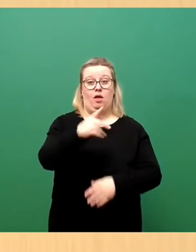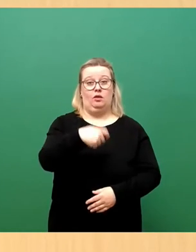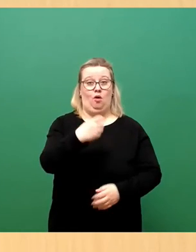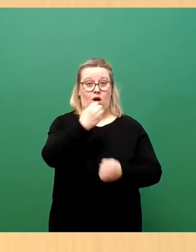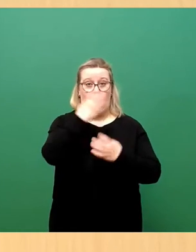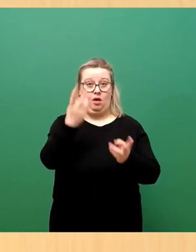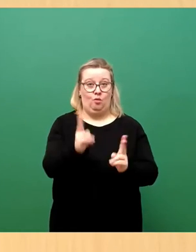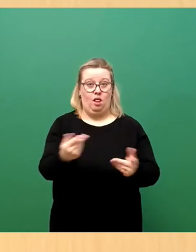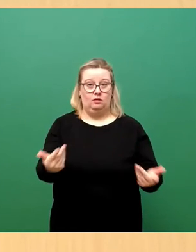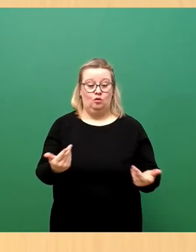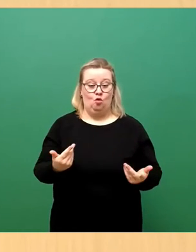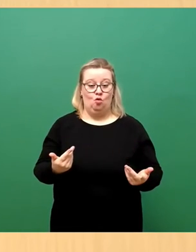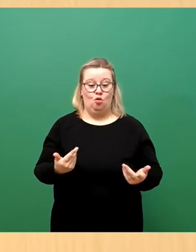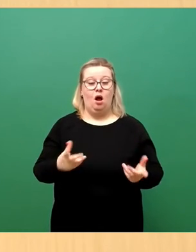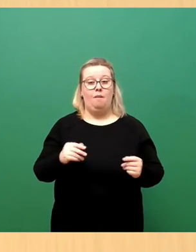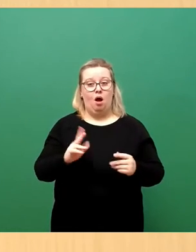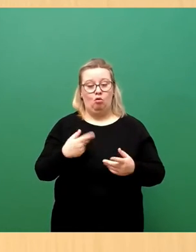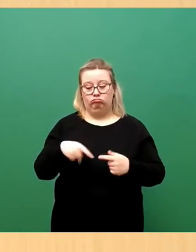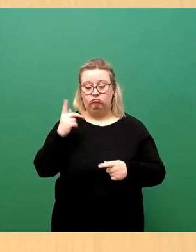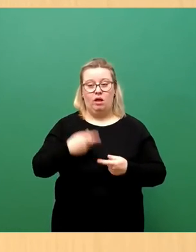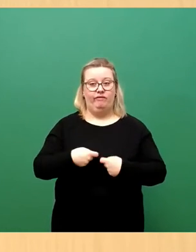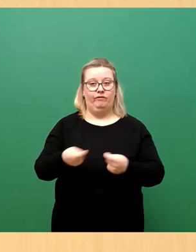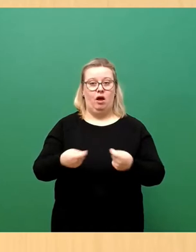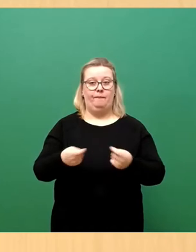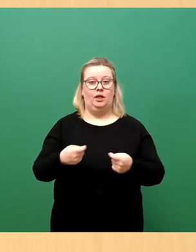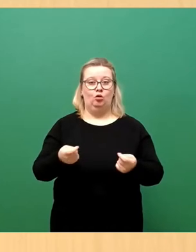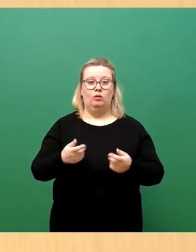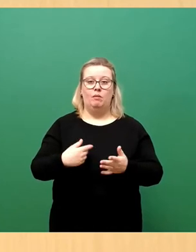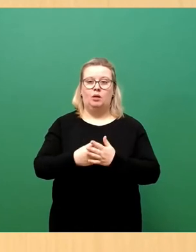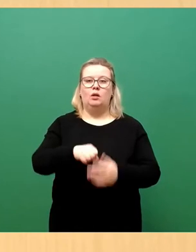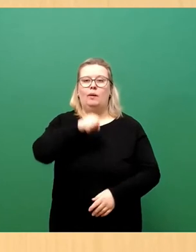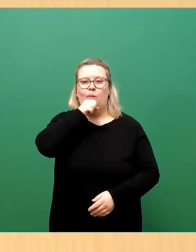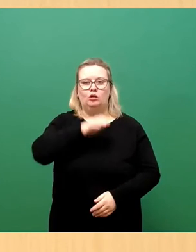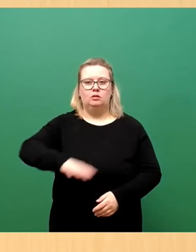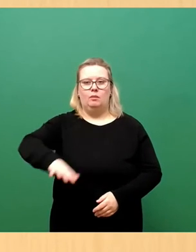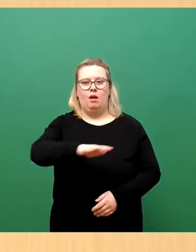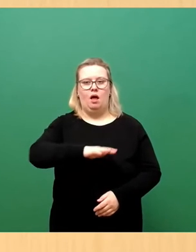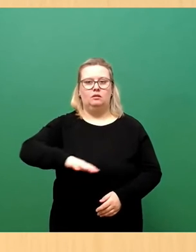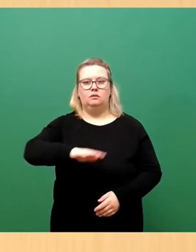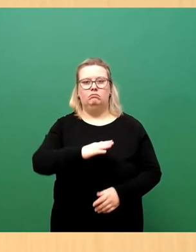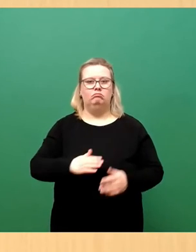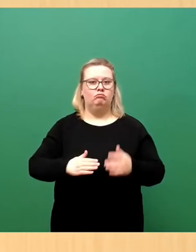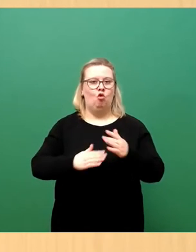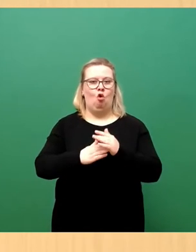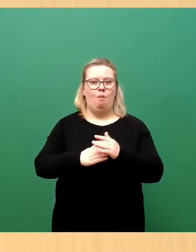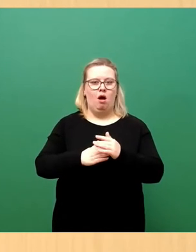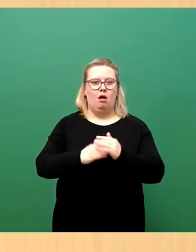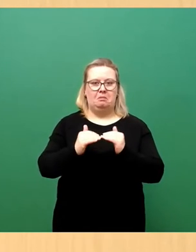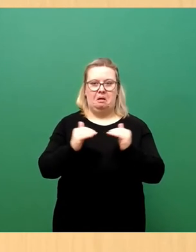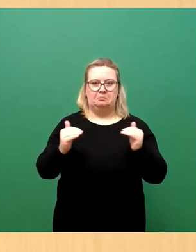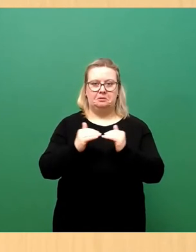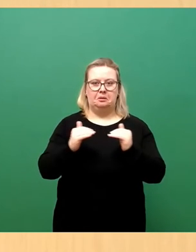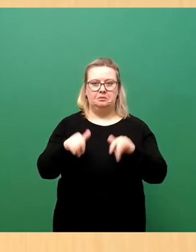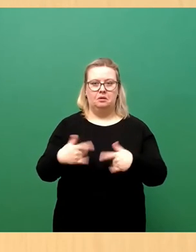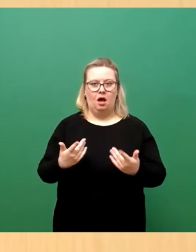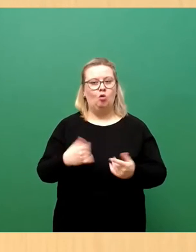anders. Aber auch da zeigt sich in der Vermietung, beispielsweise rund um den Postplatz, eine Obergrenze, von der viele andere Städte träumen. Und Menschen, die es sich